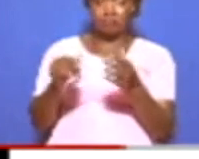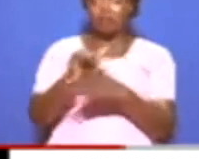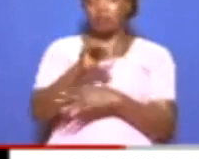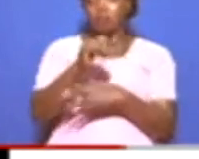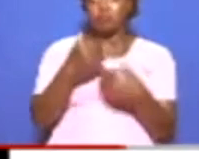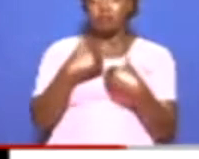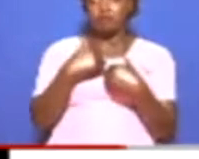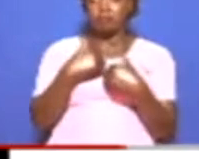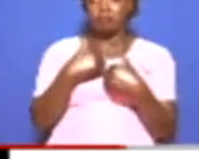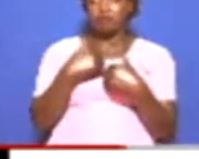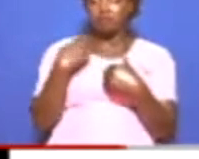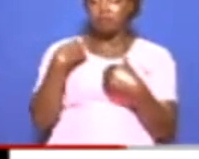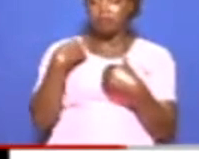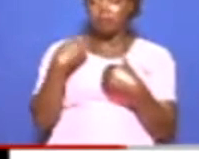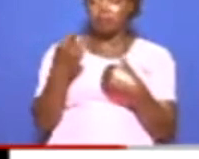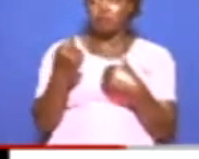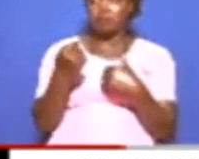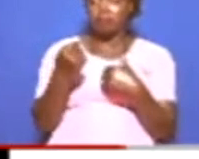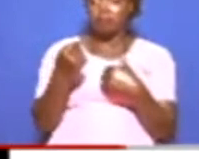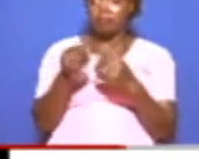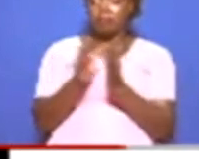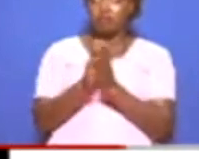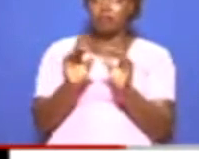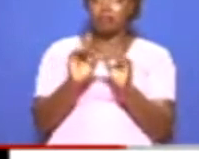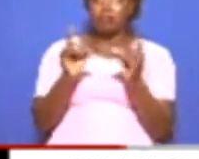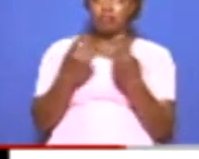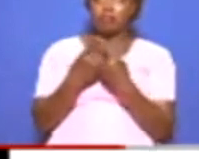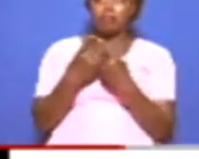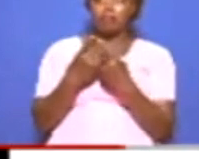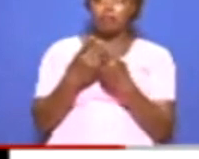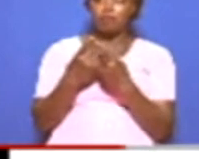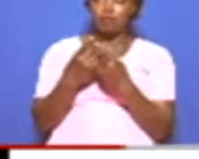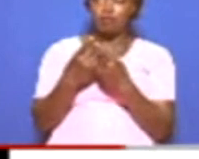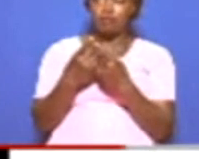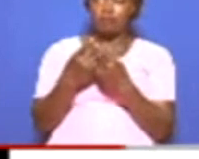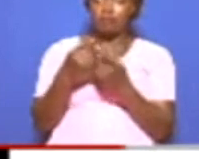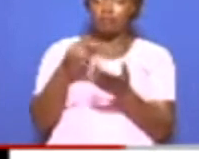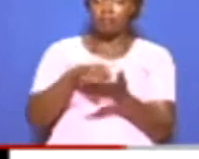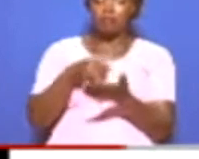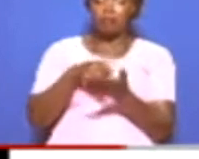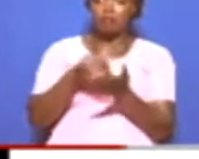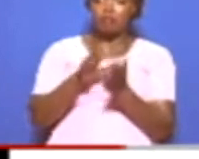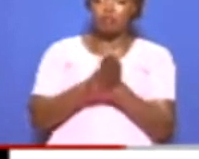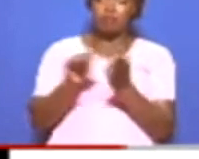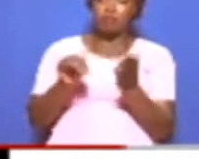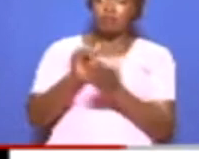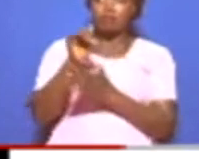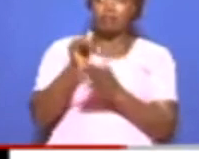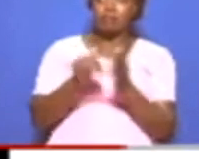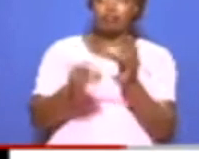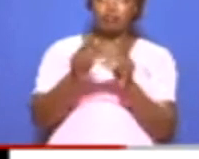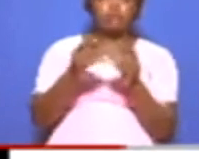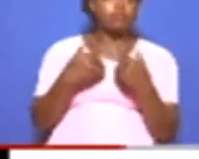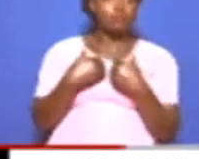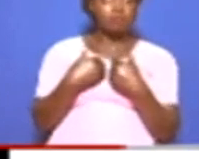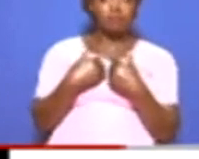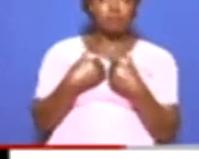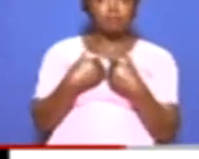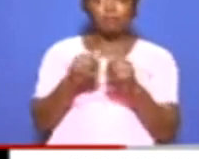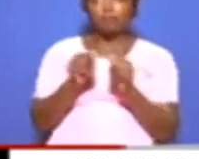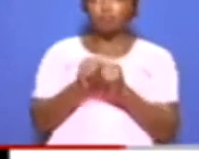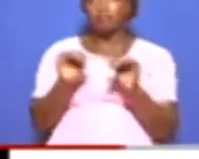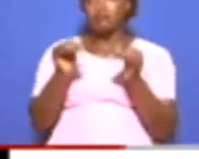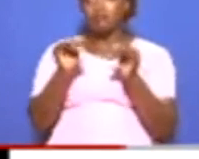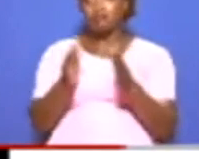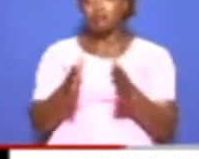hivi majuzi nafikiri idara inayohusika na mambo ya mandege ilikuwa na vikao na wanahabari, na I don't